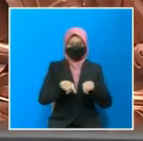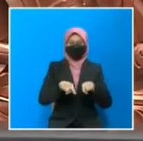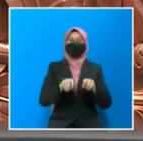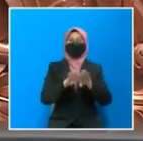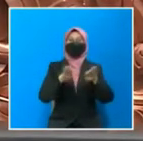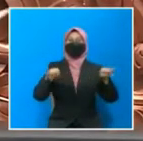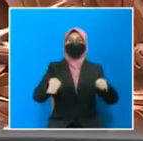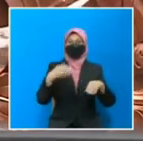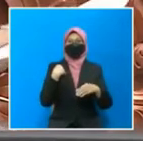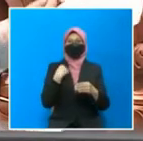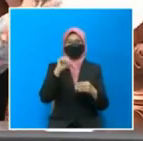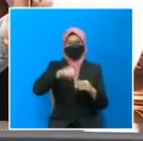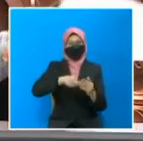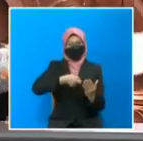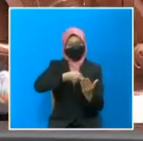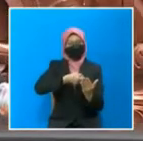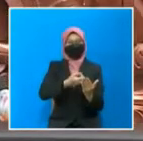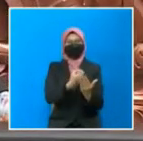sekalian.